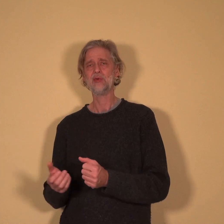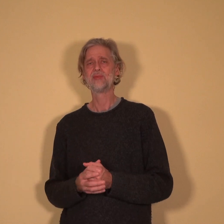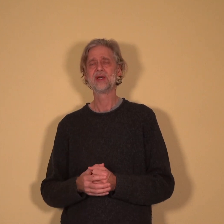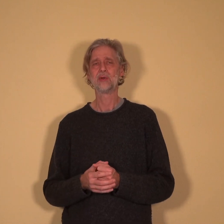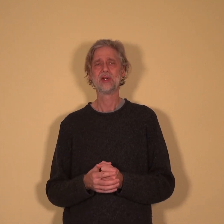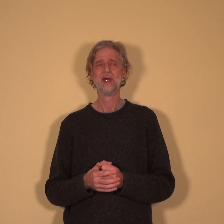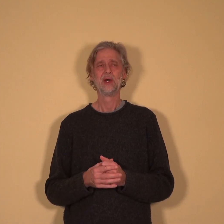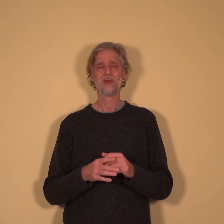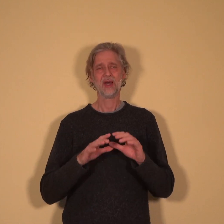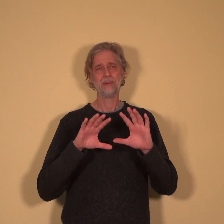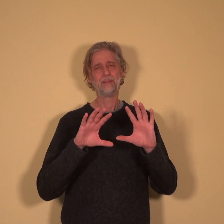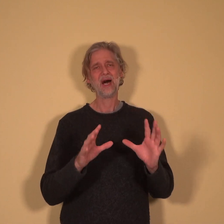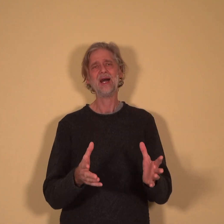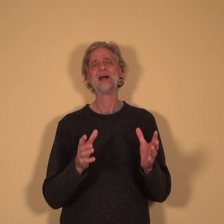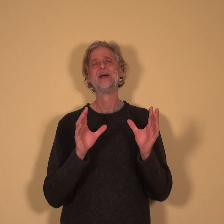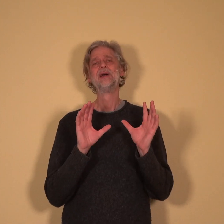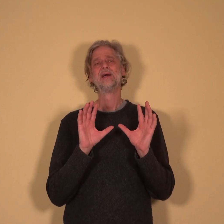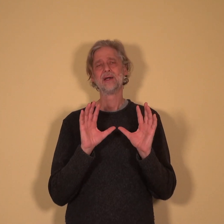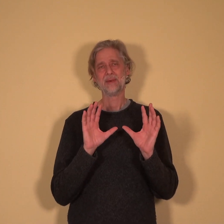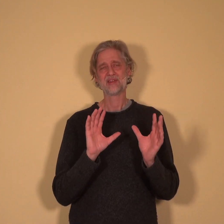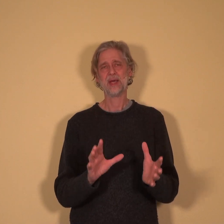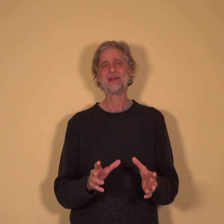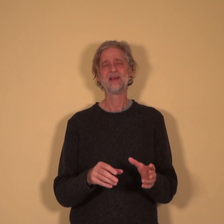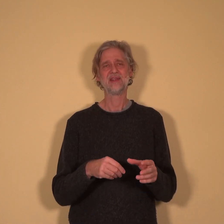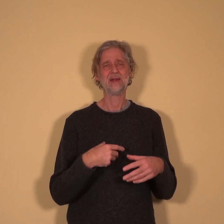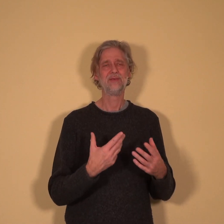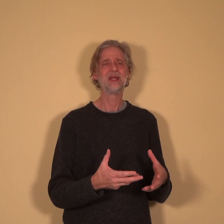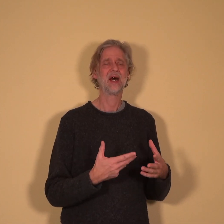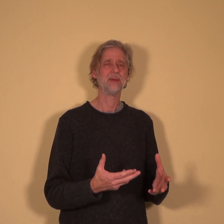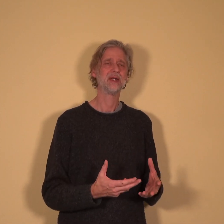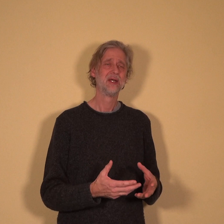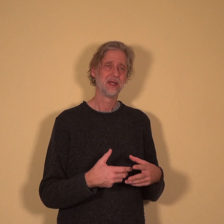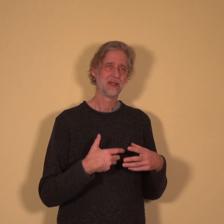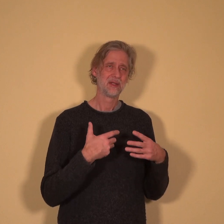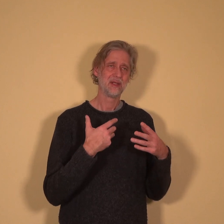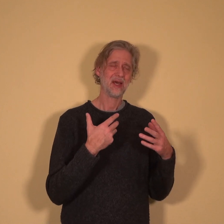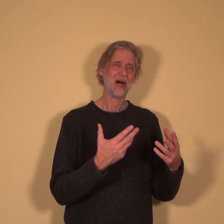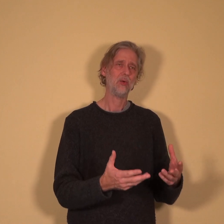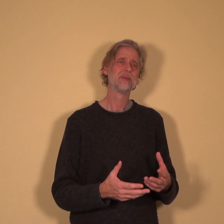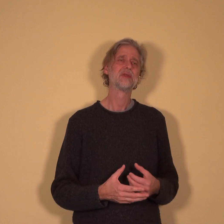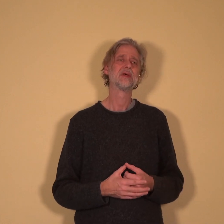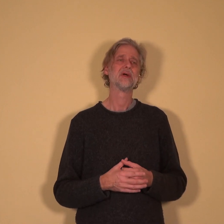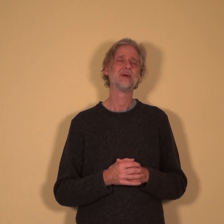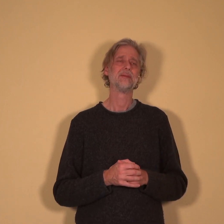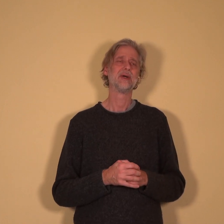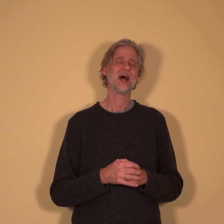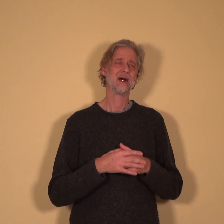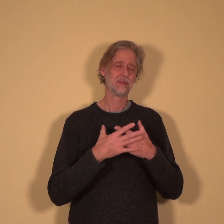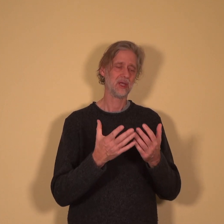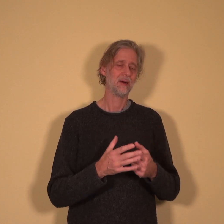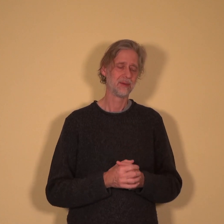die Auswirkungen, und wir haben ein paar Aspekte gesehen, wie kann man die